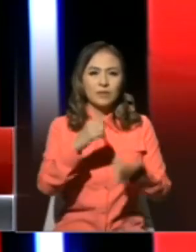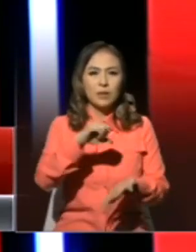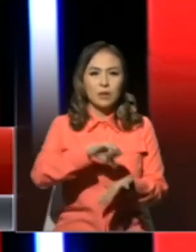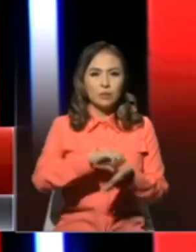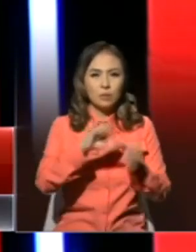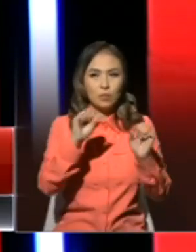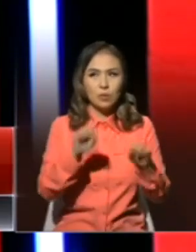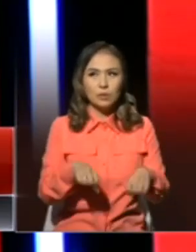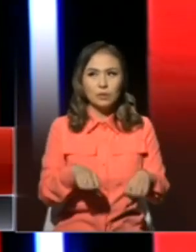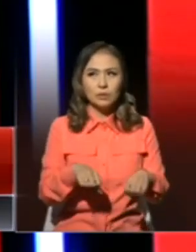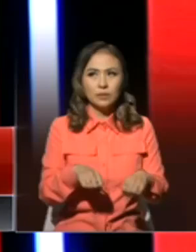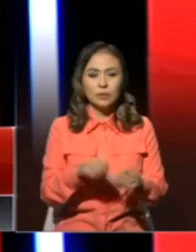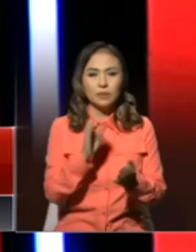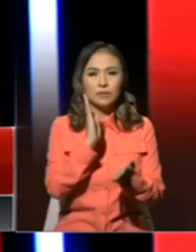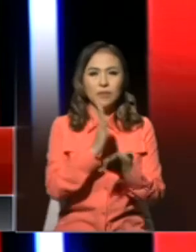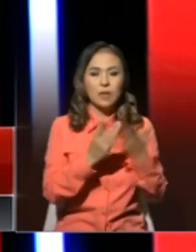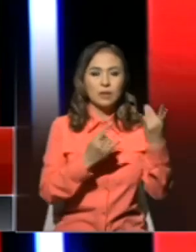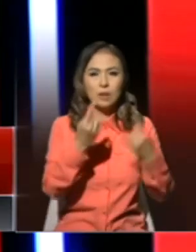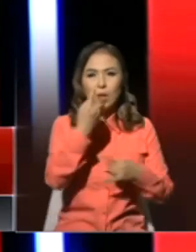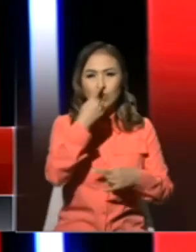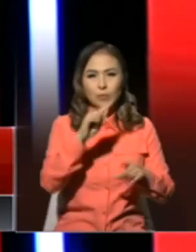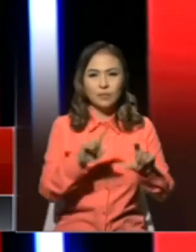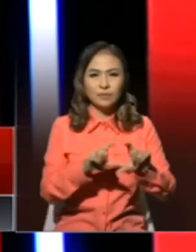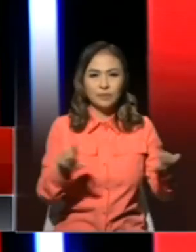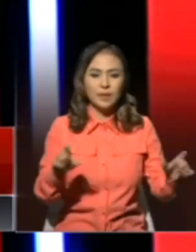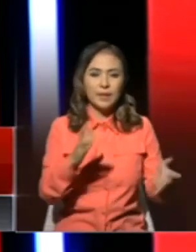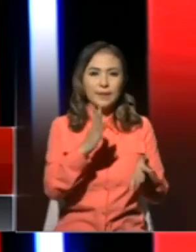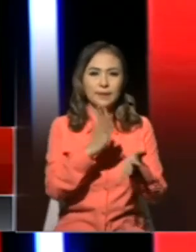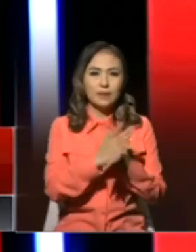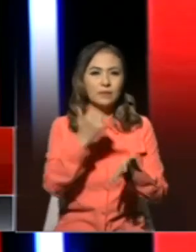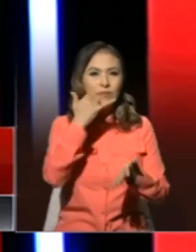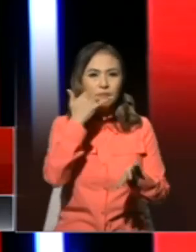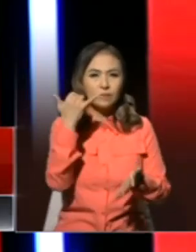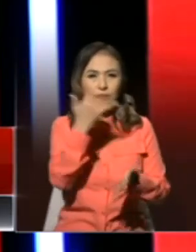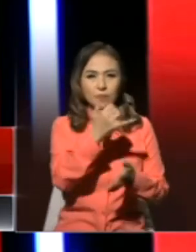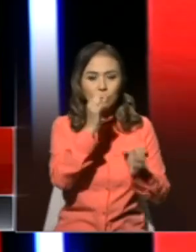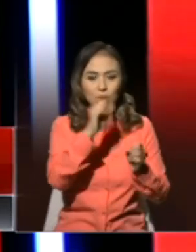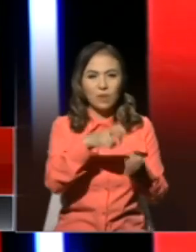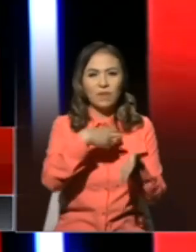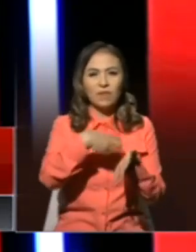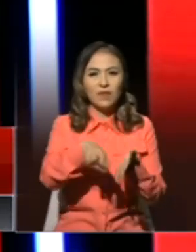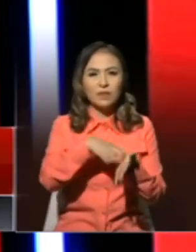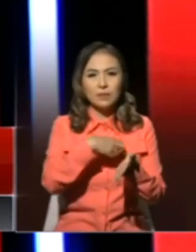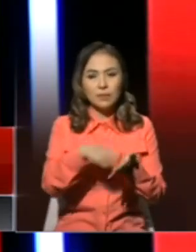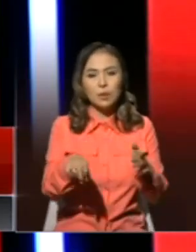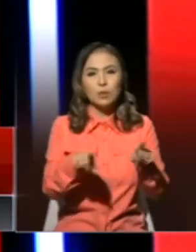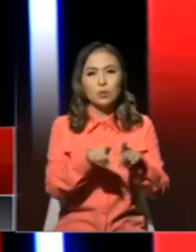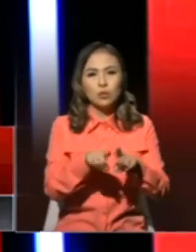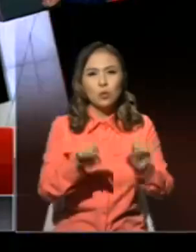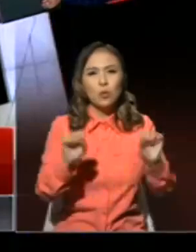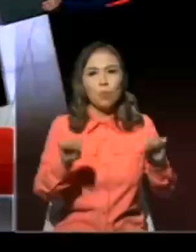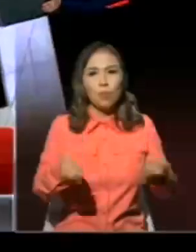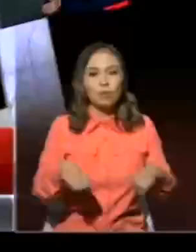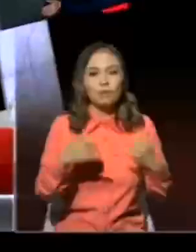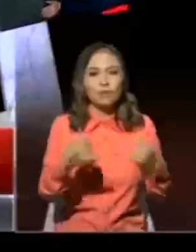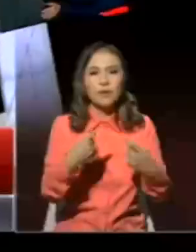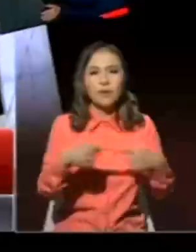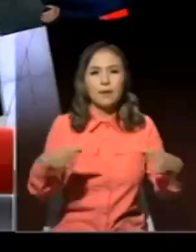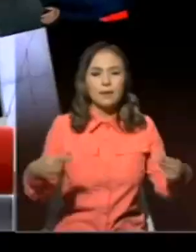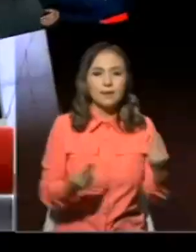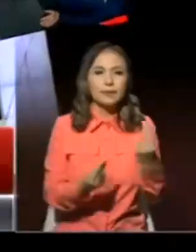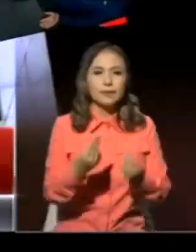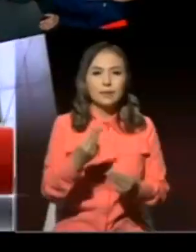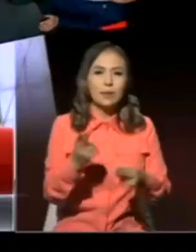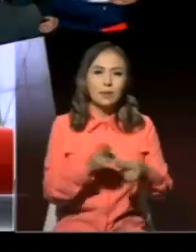қатыссаңыздар. Тікелей эфир нөмірлері төменде көрсетілген, қоңырау шалыңыздар, WhatsApp желімізге хабарлама жібере аласыздар. Бұл ойын түрлерімен қалай